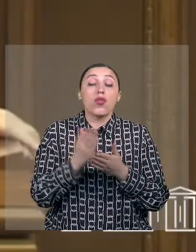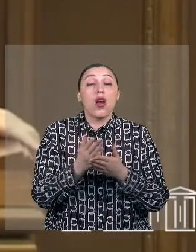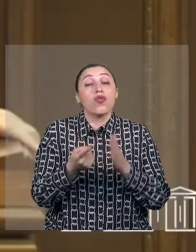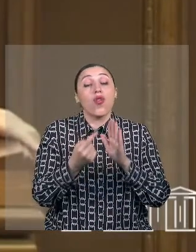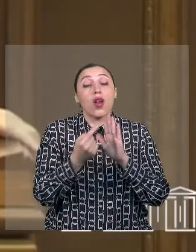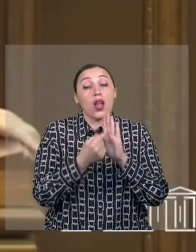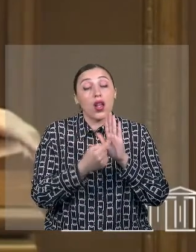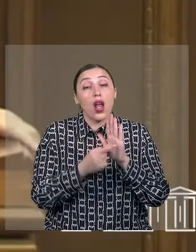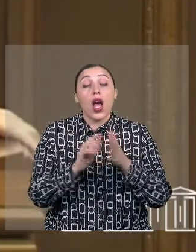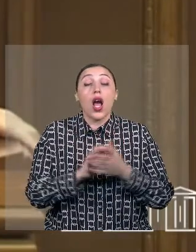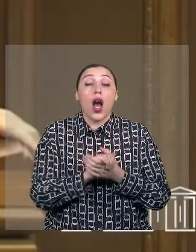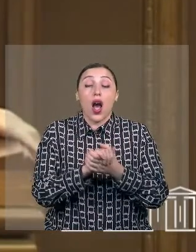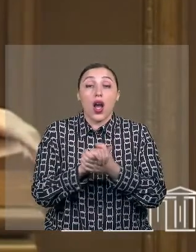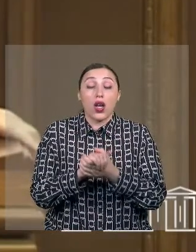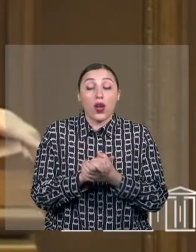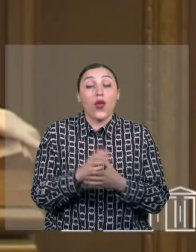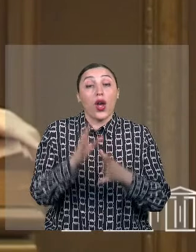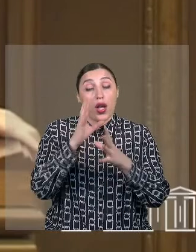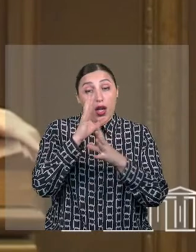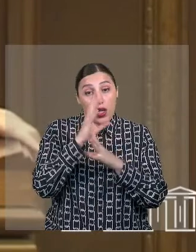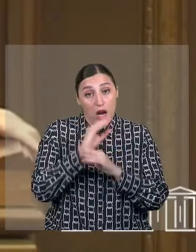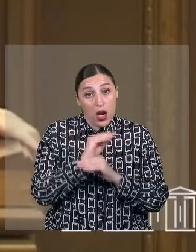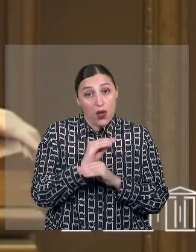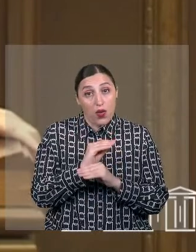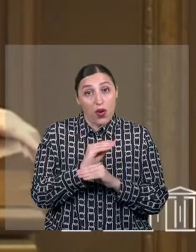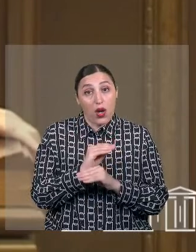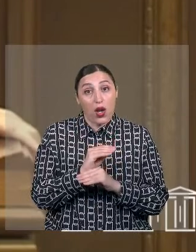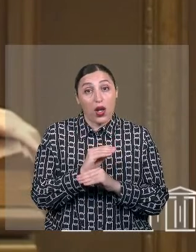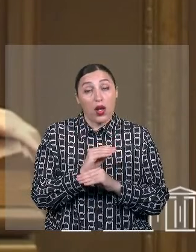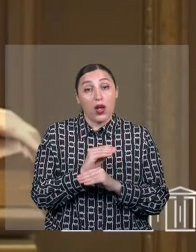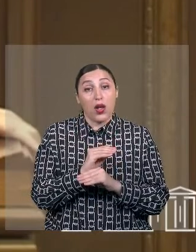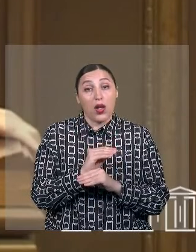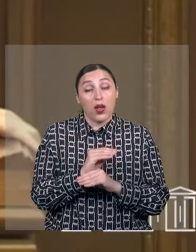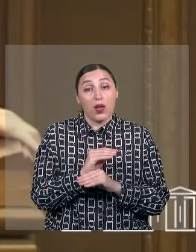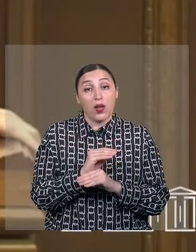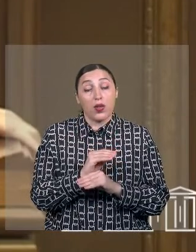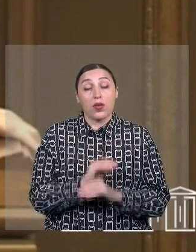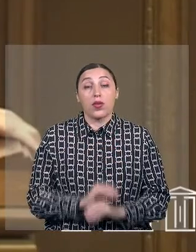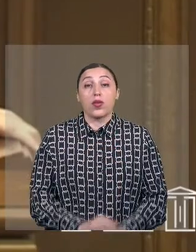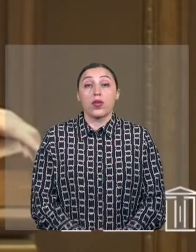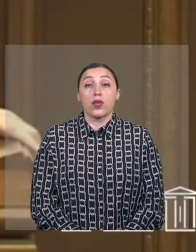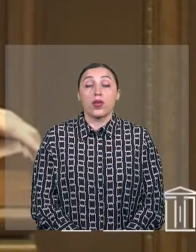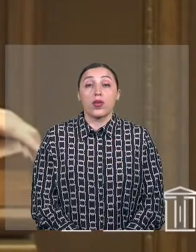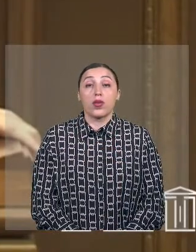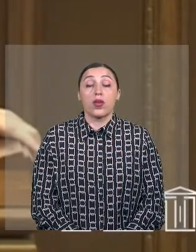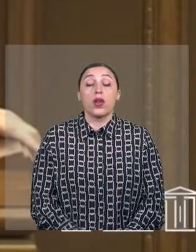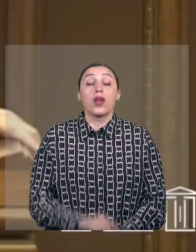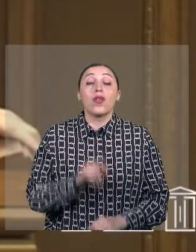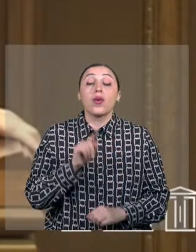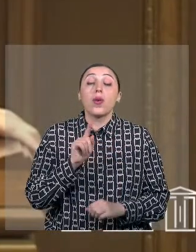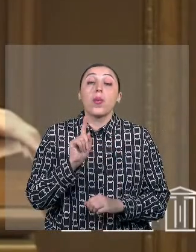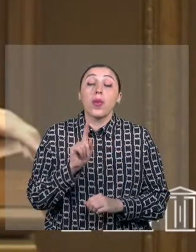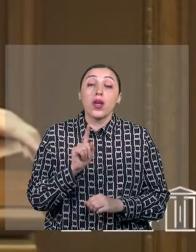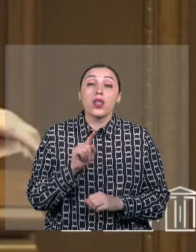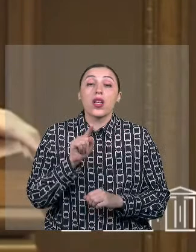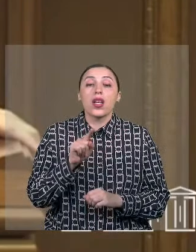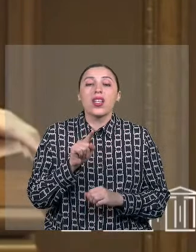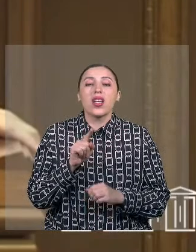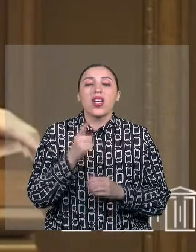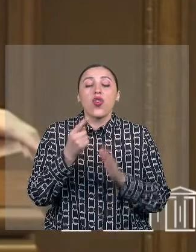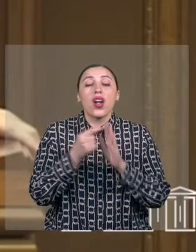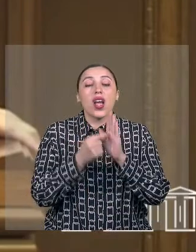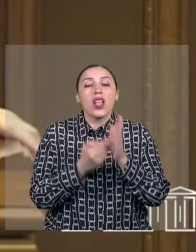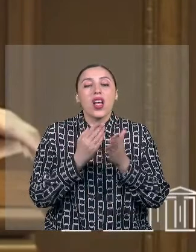խաղաղությունը իրատեսորեն հնարավոր է այն պարամետրերով, որոնք սկզբունքորեն ընդունելի